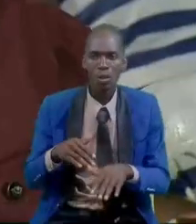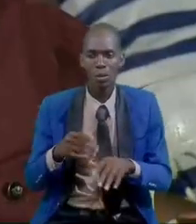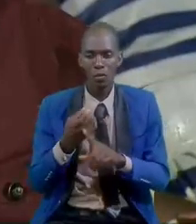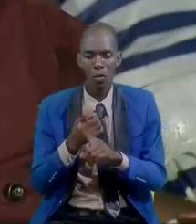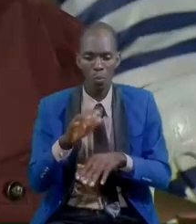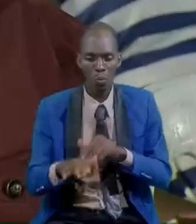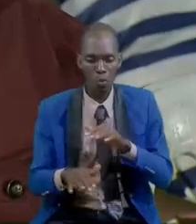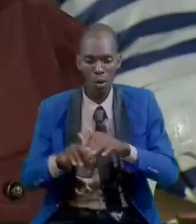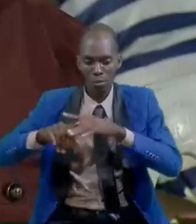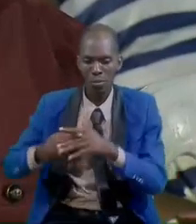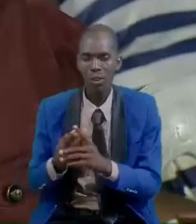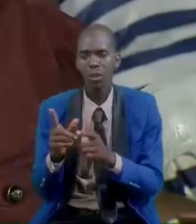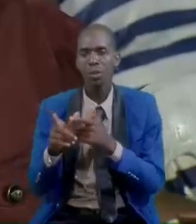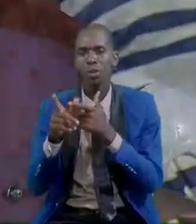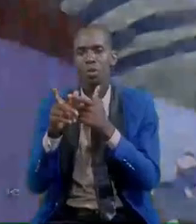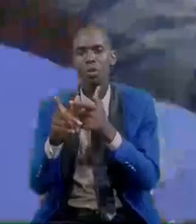courir.